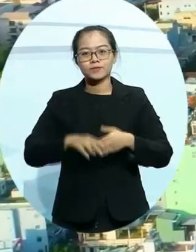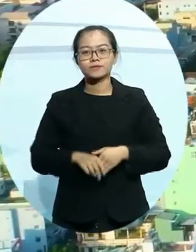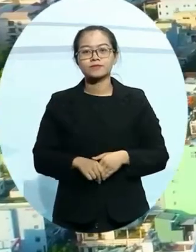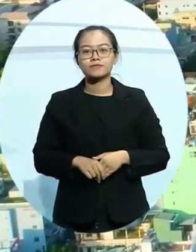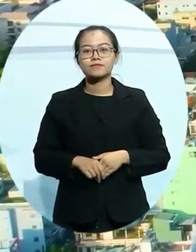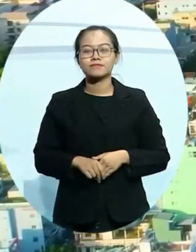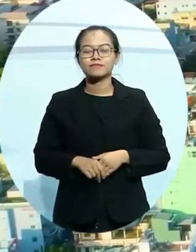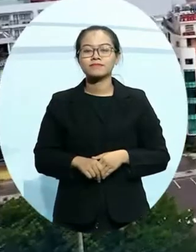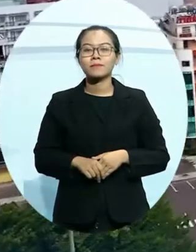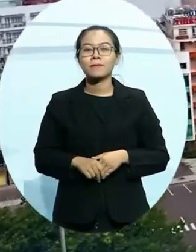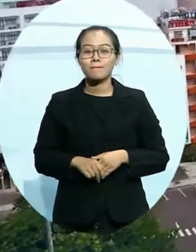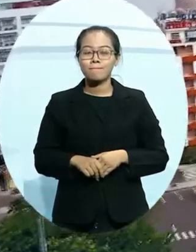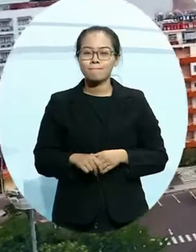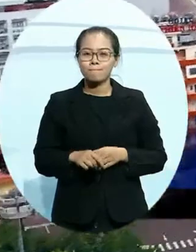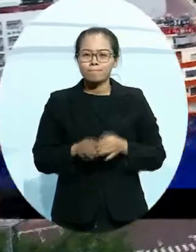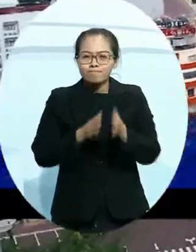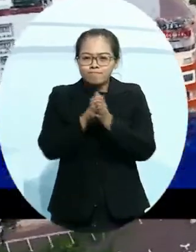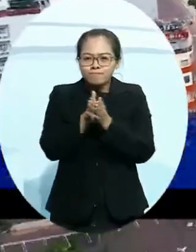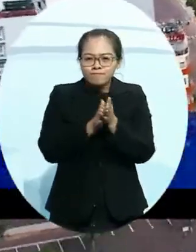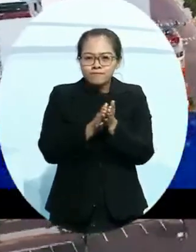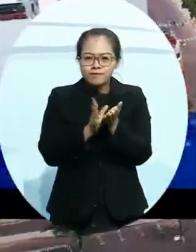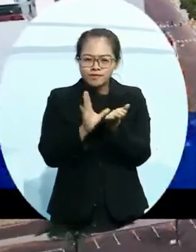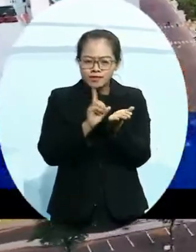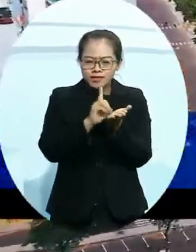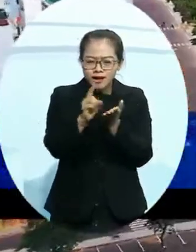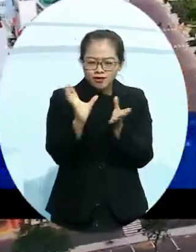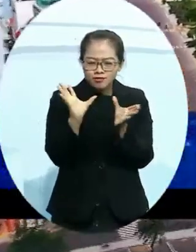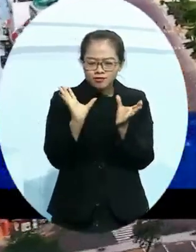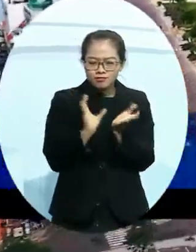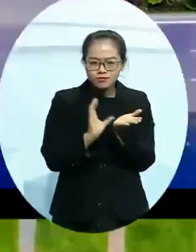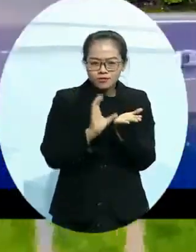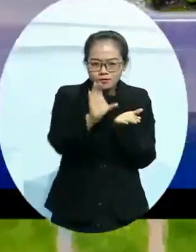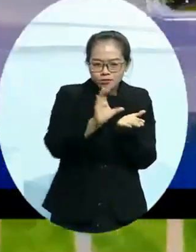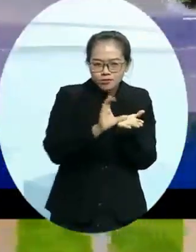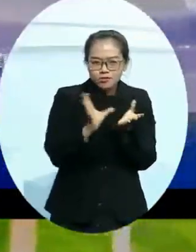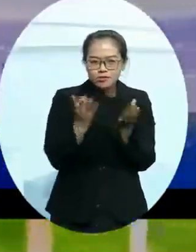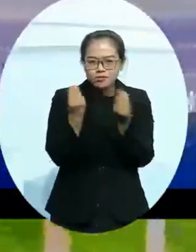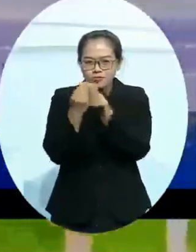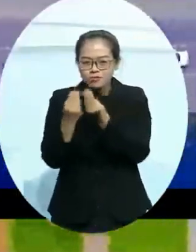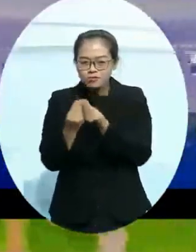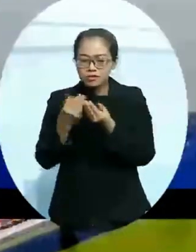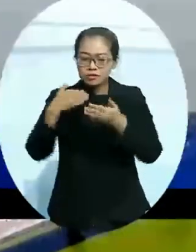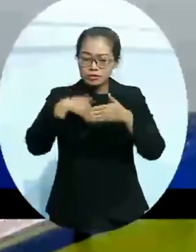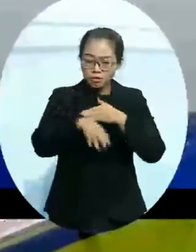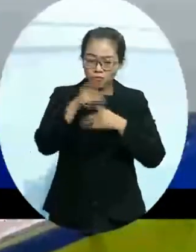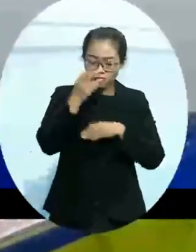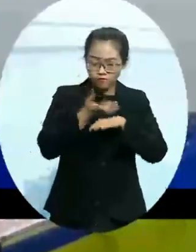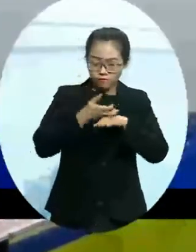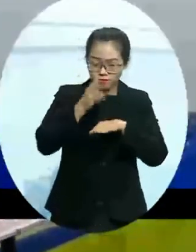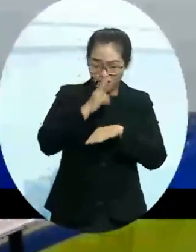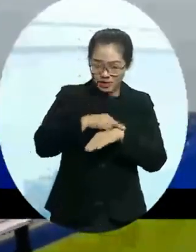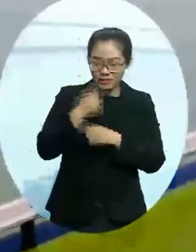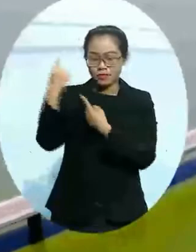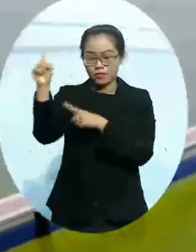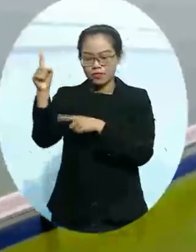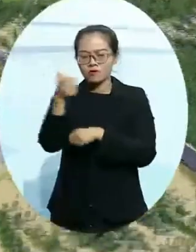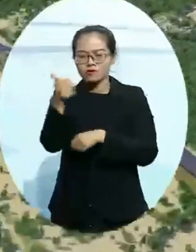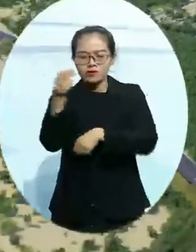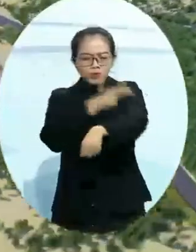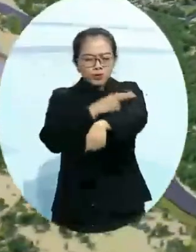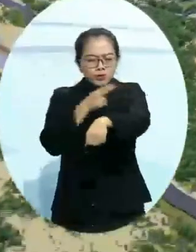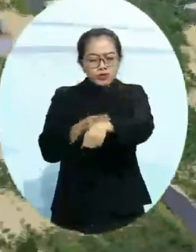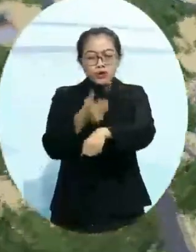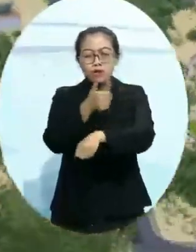Với việc thu hút hàng loạt dự án đầu tư trong và ngoài nước, Quy Nhơn dự kiến đón lượng lớn cư dân, chuyên gia đến để sinh sống và làm